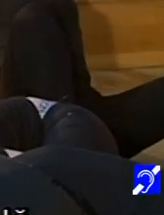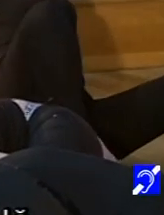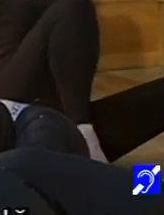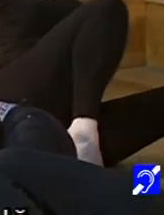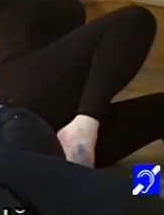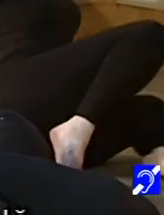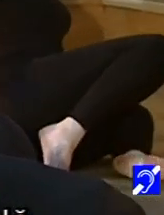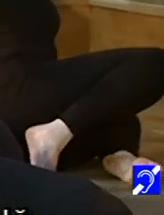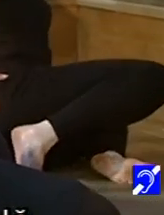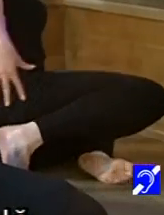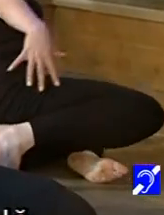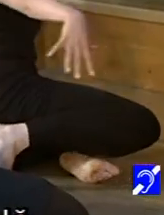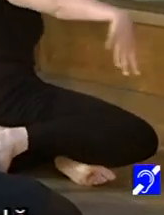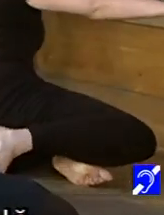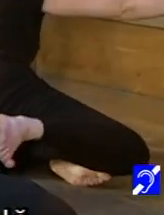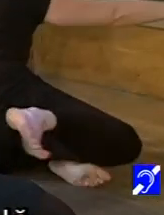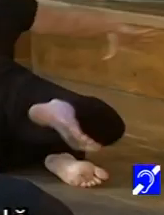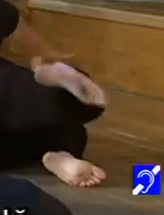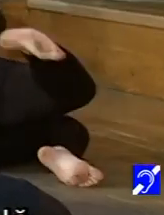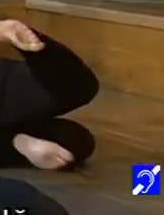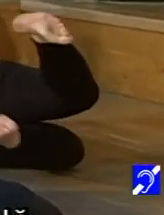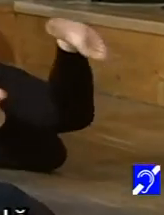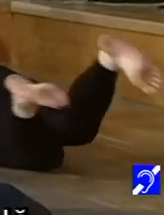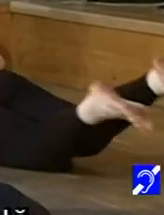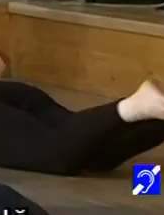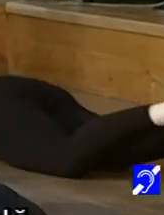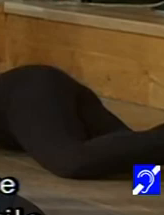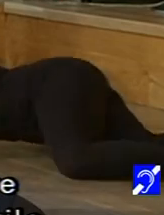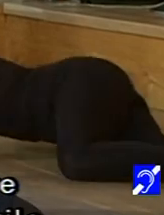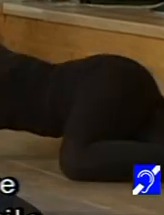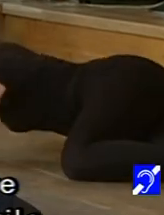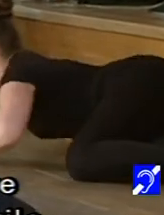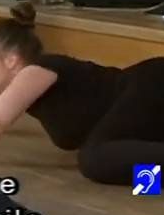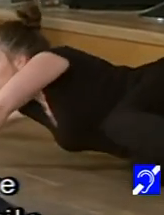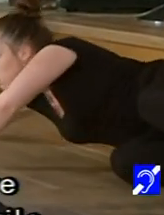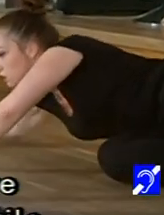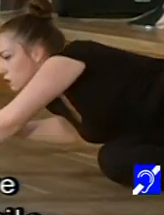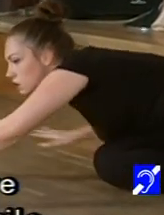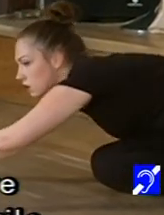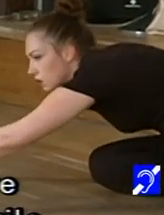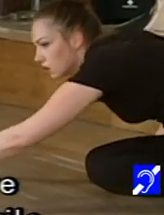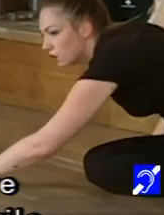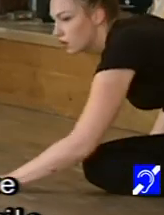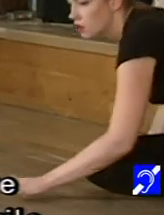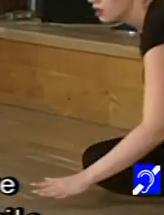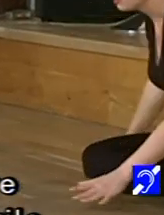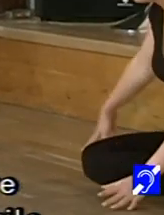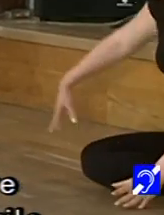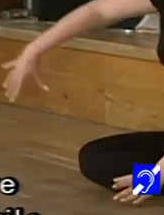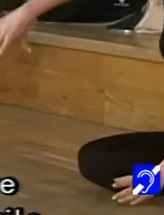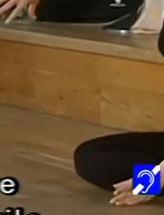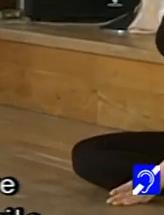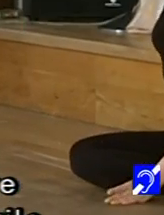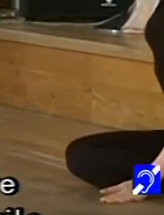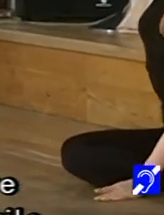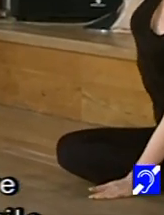Leben verwenden. Und sonst, wenn man bedenkt, dass die alle Lehramtsstudierende sind, können sie in